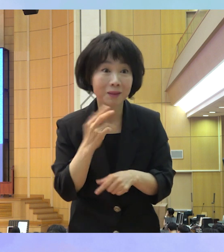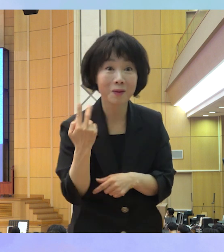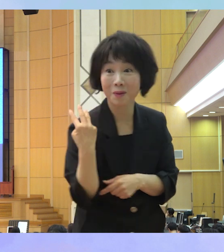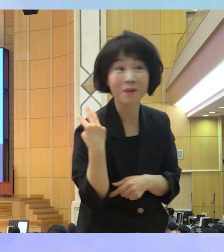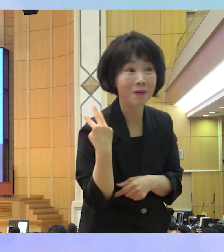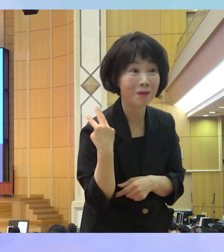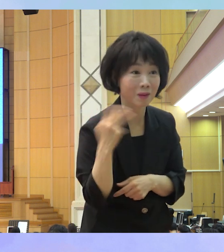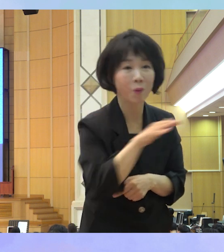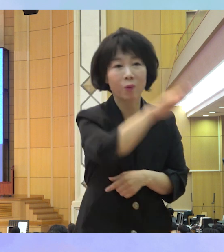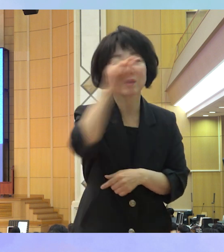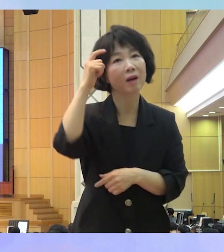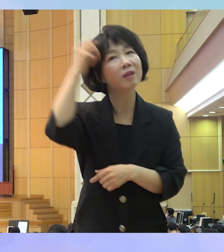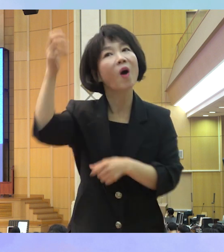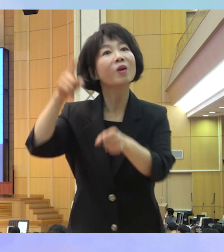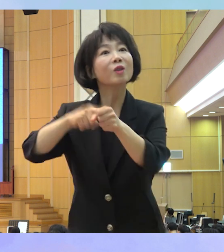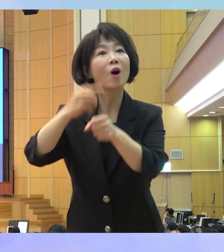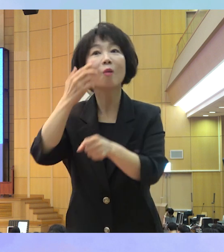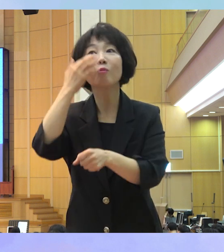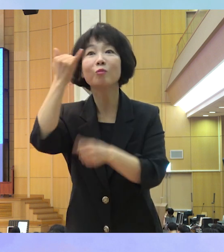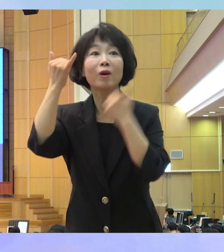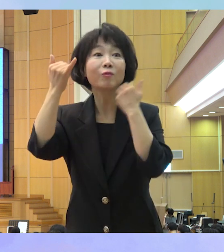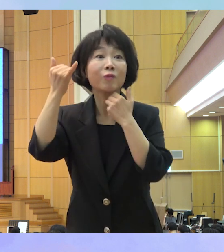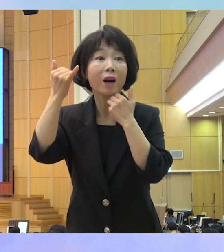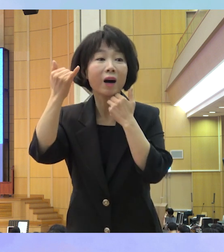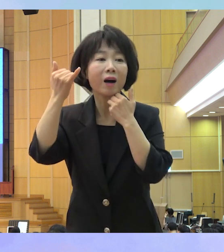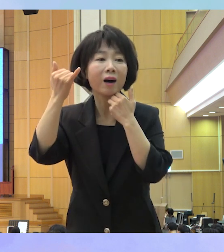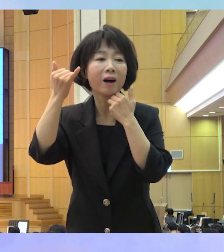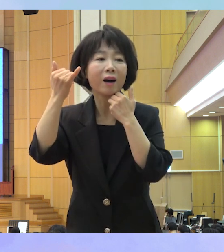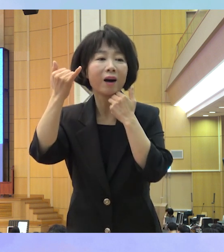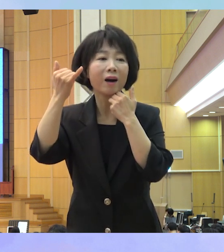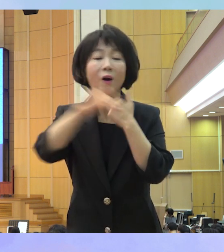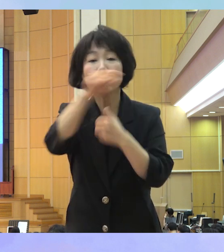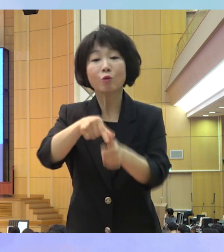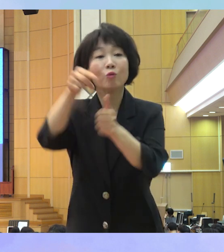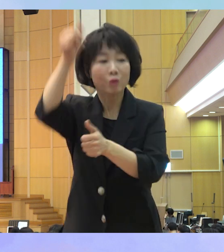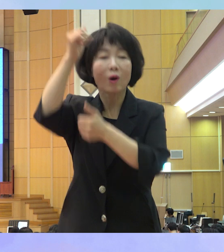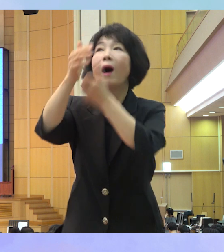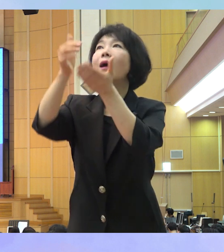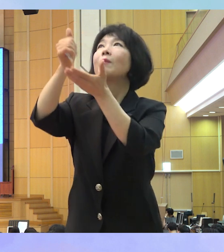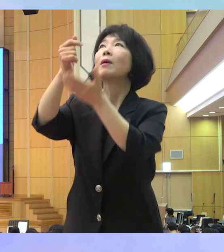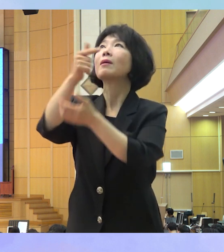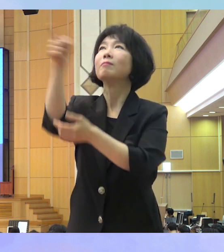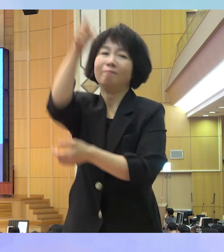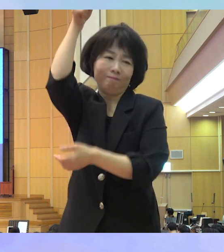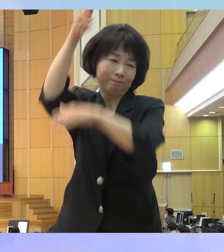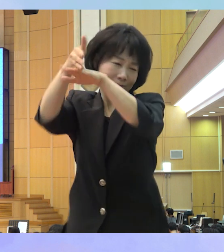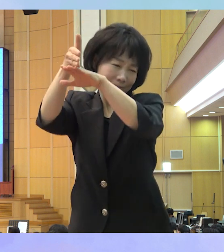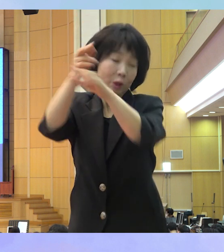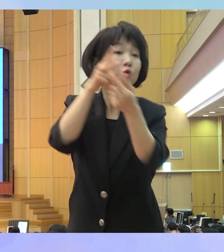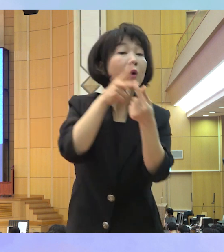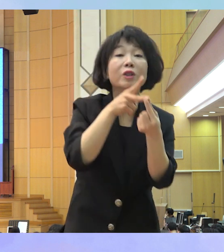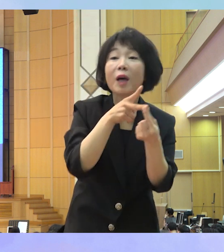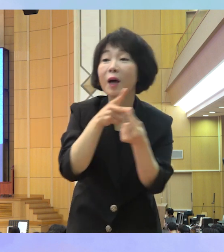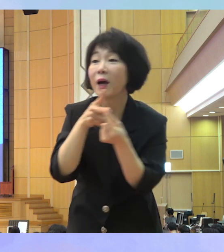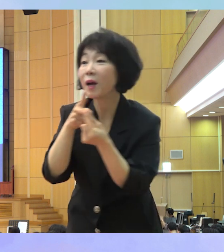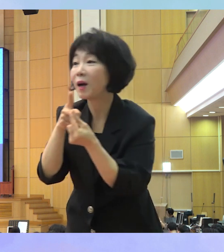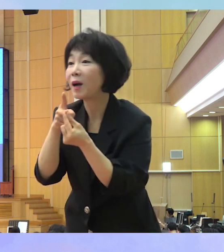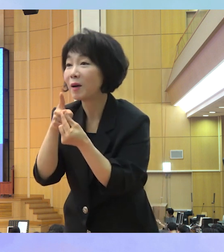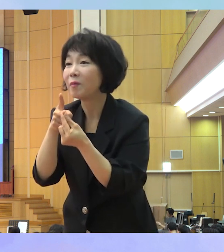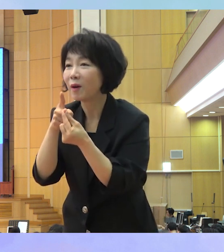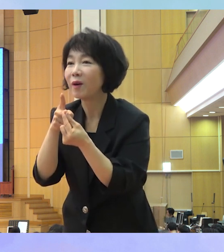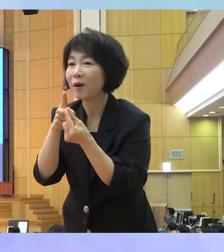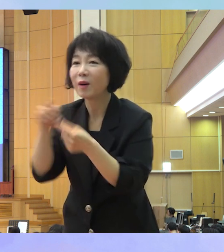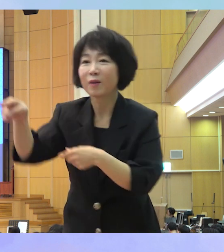우리 영적인 부모님이자 또 우리의 구원자이신 하나님께도 당연히 감사해야 되고,